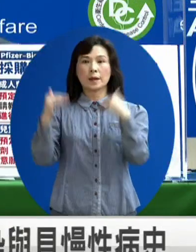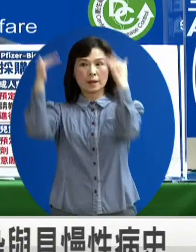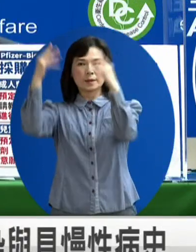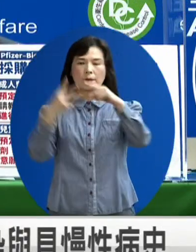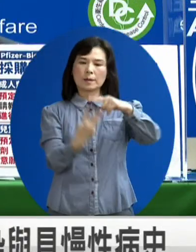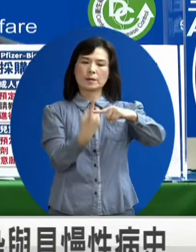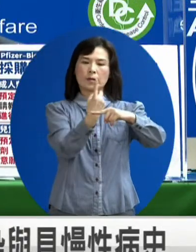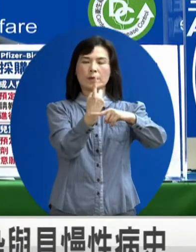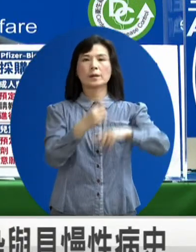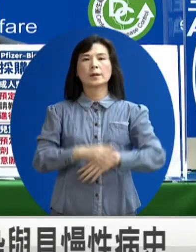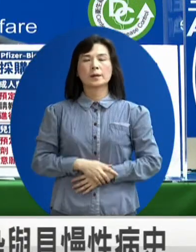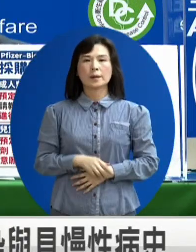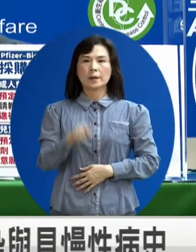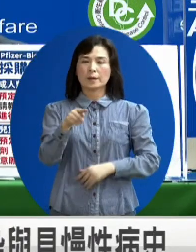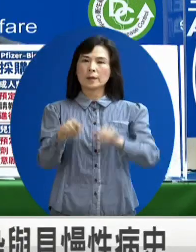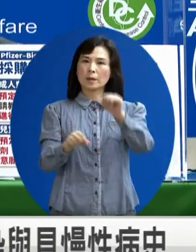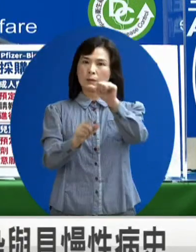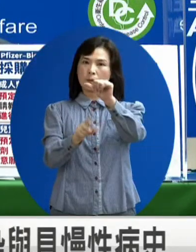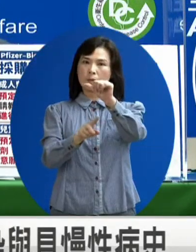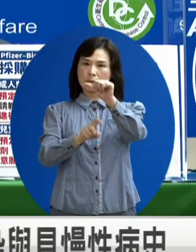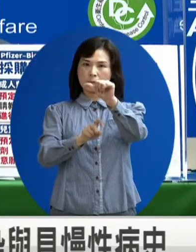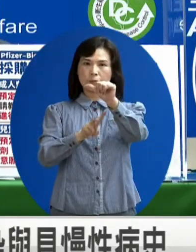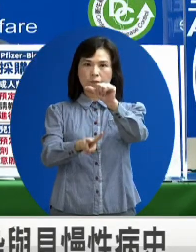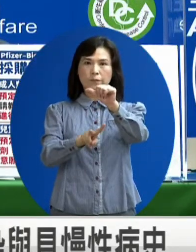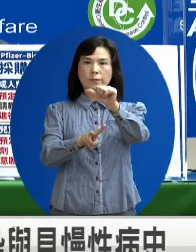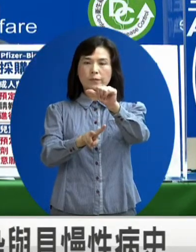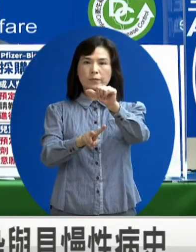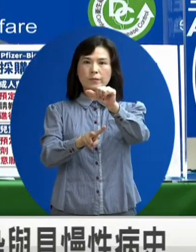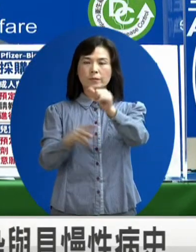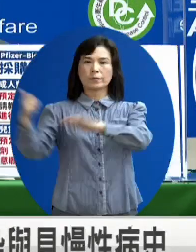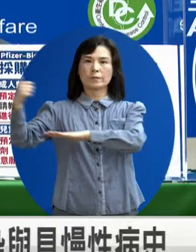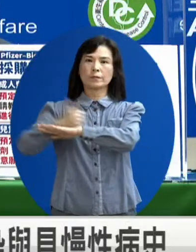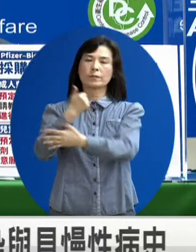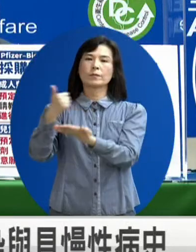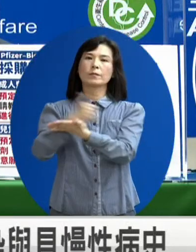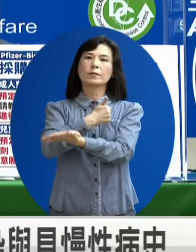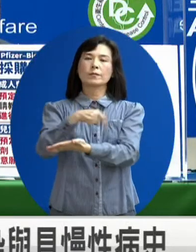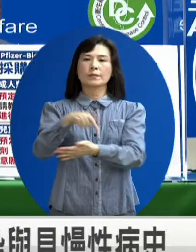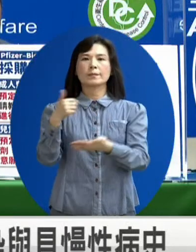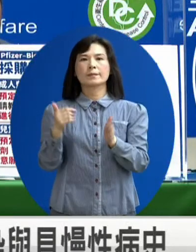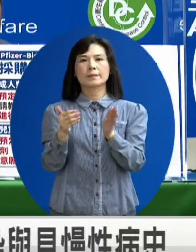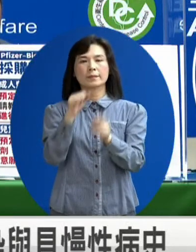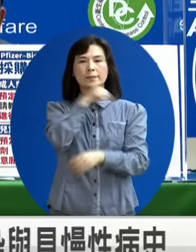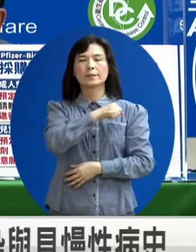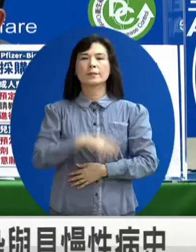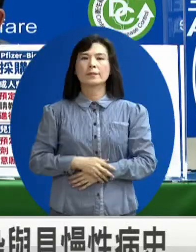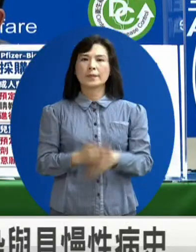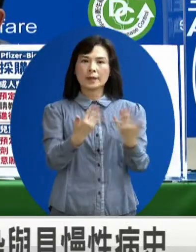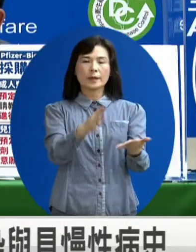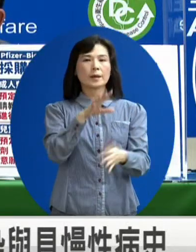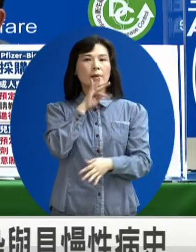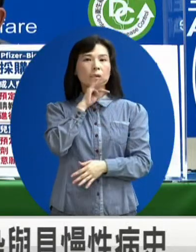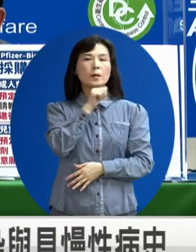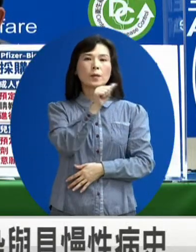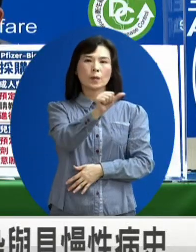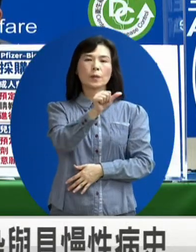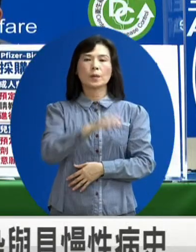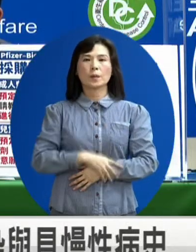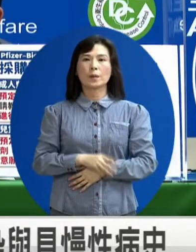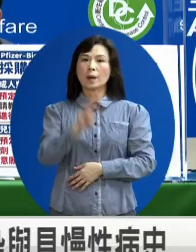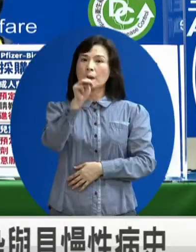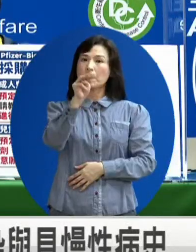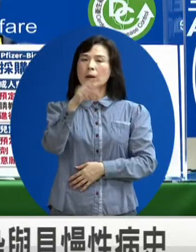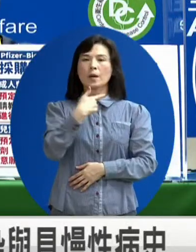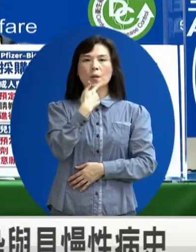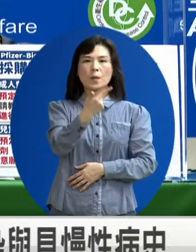1/3，那预定5月12号能够到台湾，那可供5岁，大家知道莫德纳